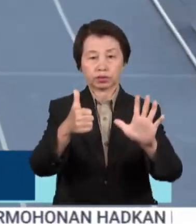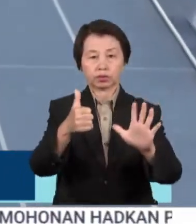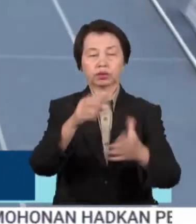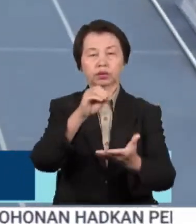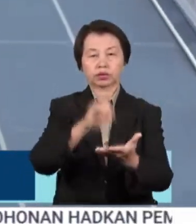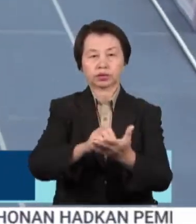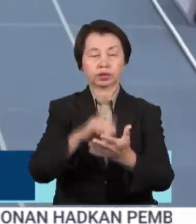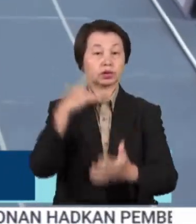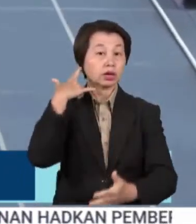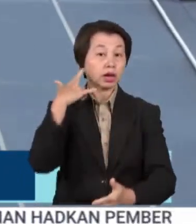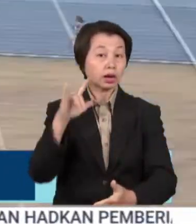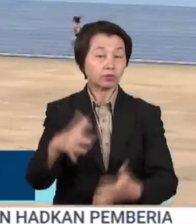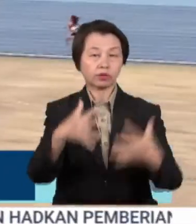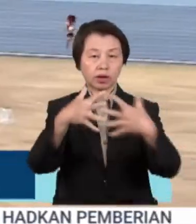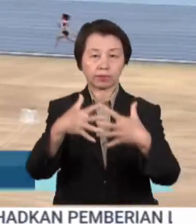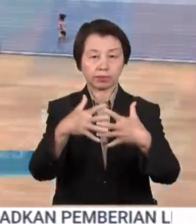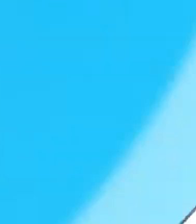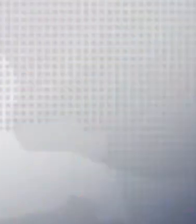di California.